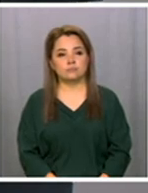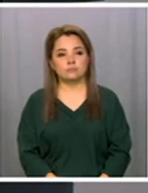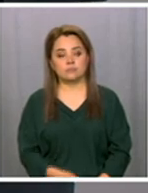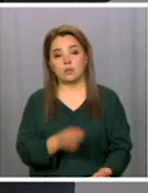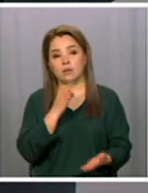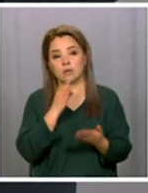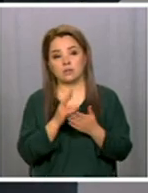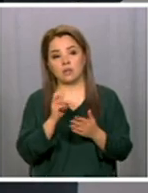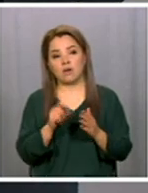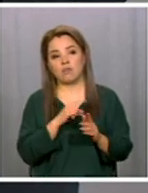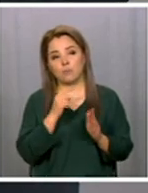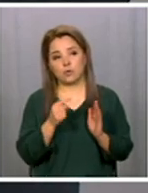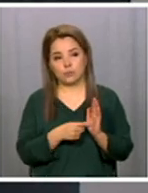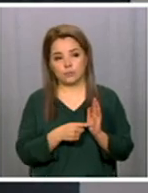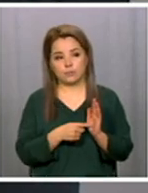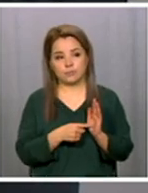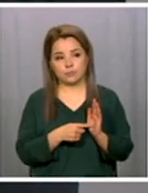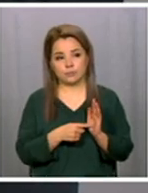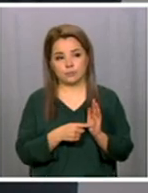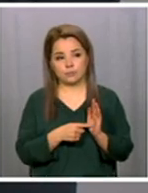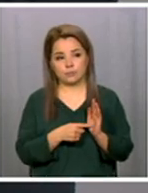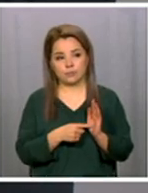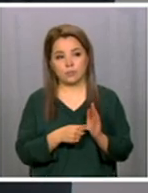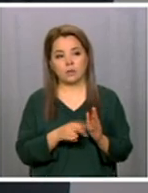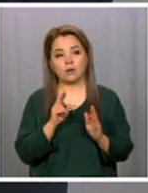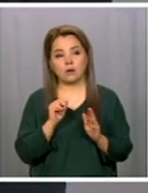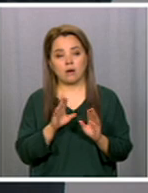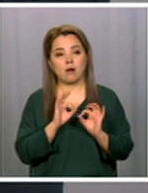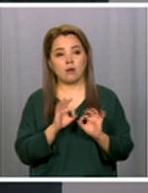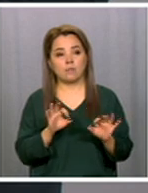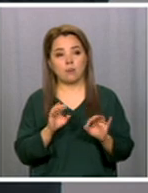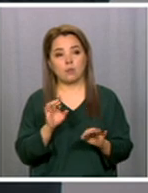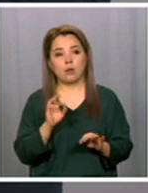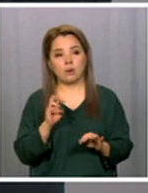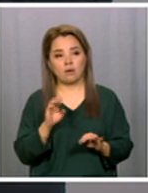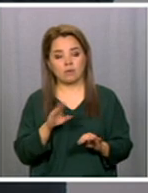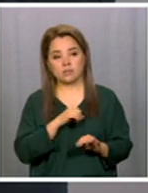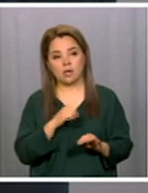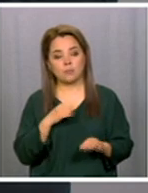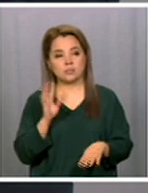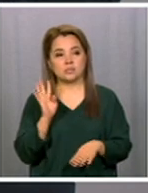Ответьте на вопросы. Как объясняет Барамбаев самострел?